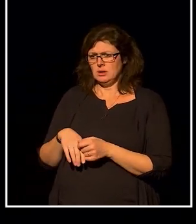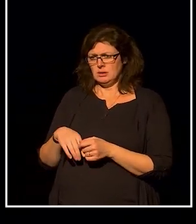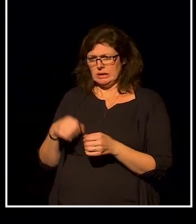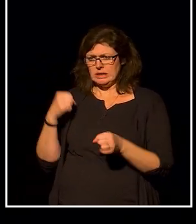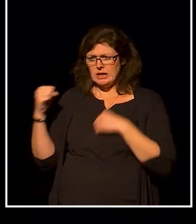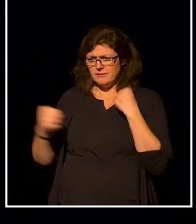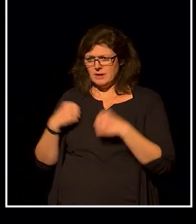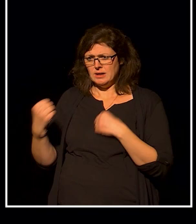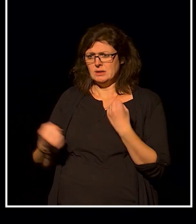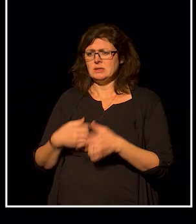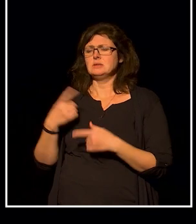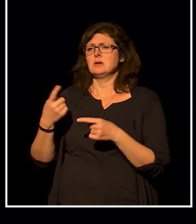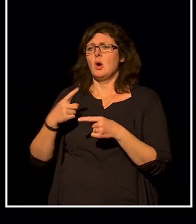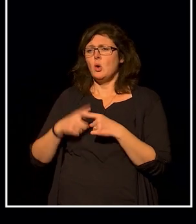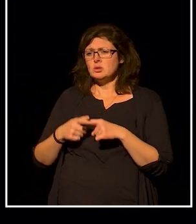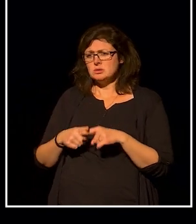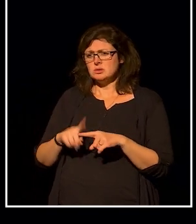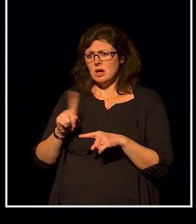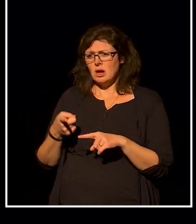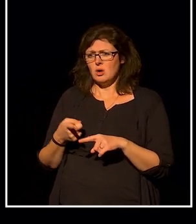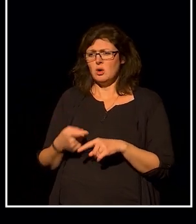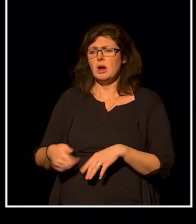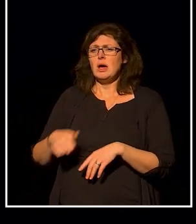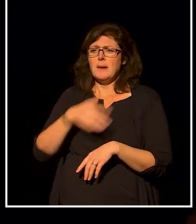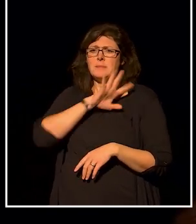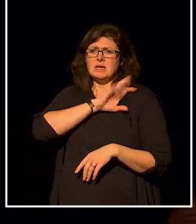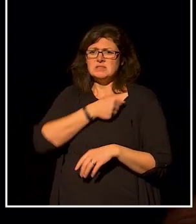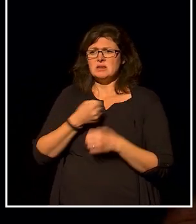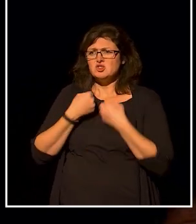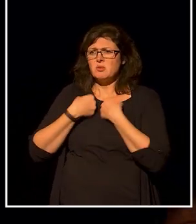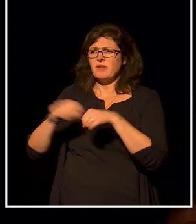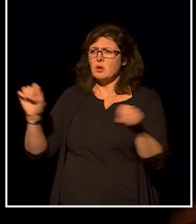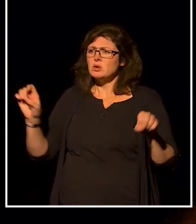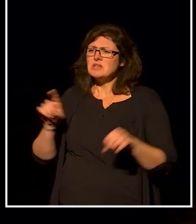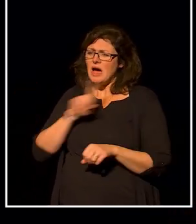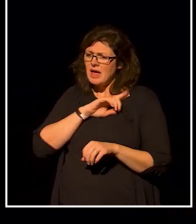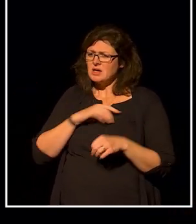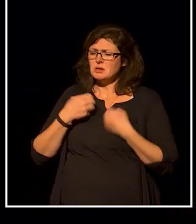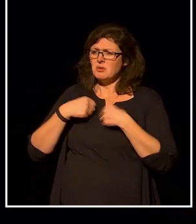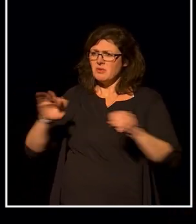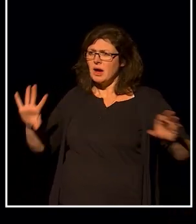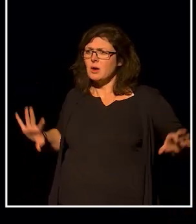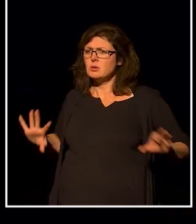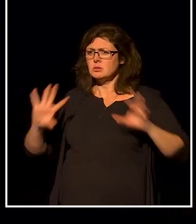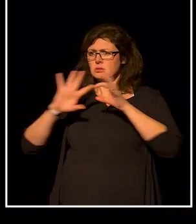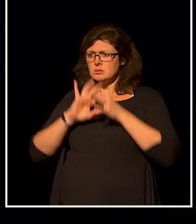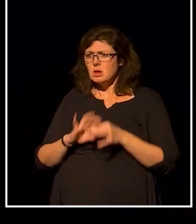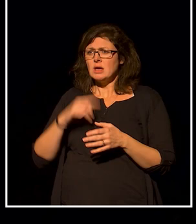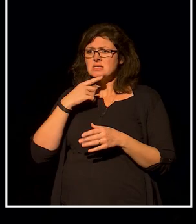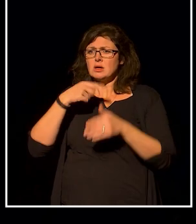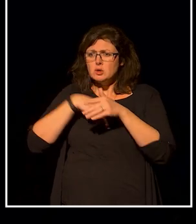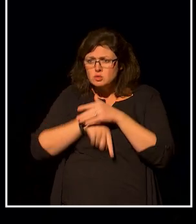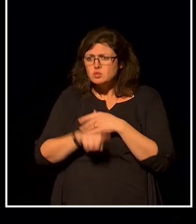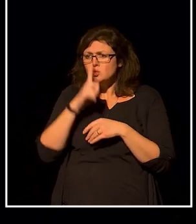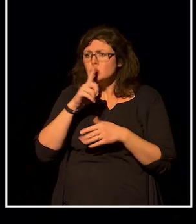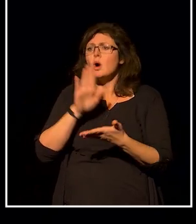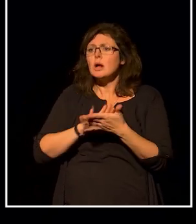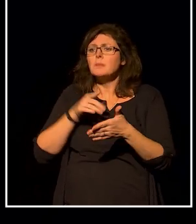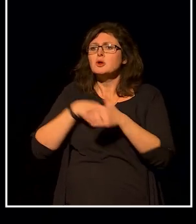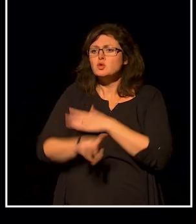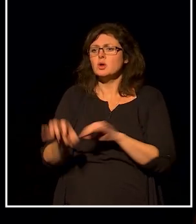auf die palästinensische Befreiung und knüpfen so ein bisschen ihre eigene Befreiung an das Ende der staatlichen Souveränität Israels.